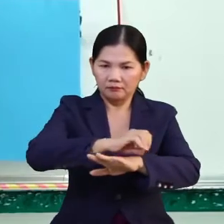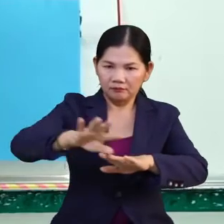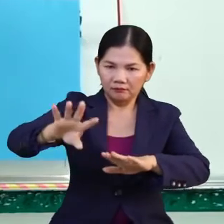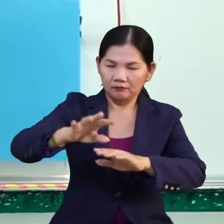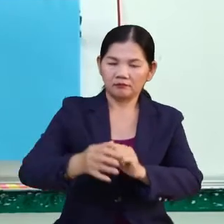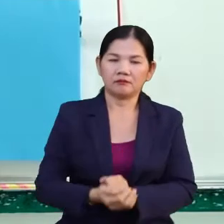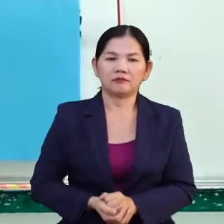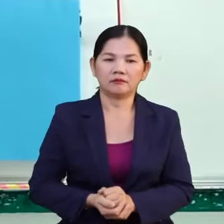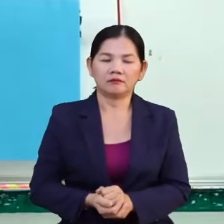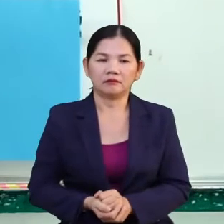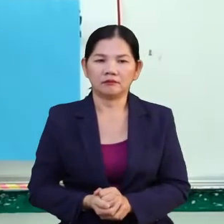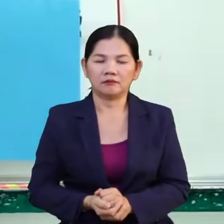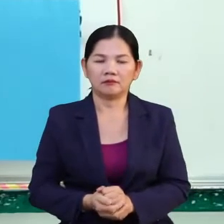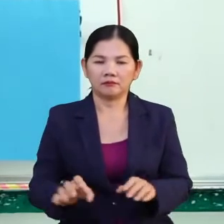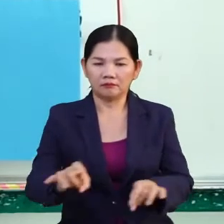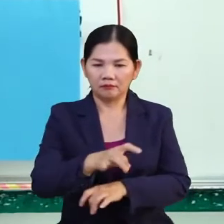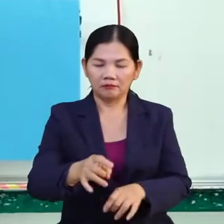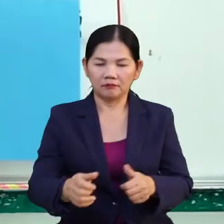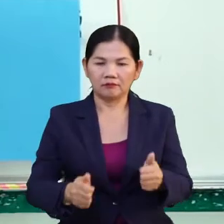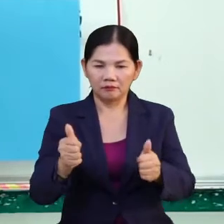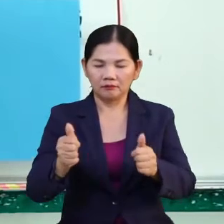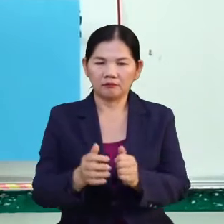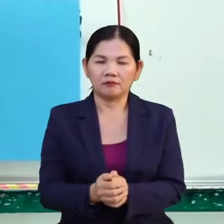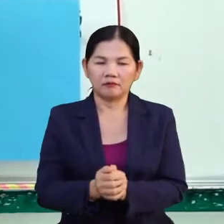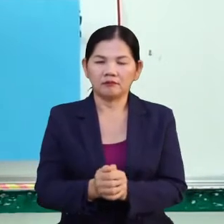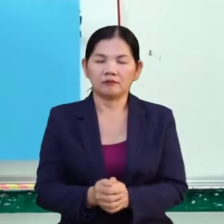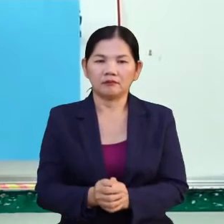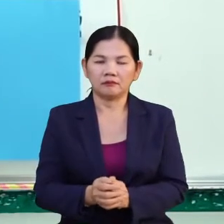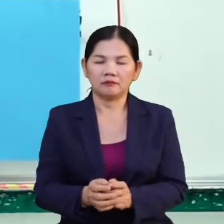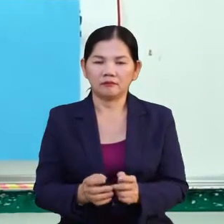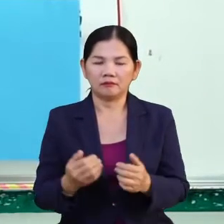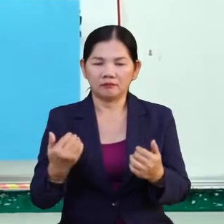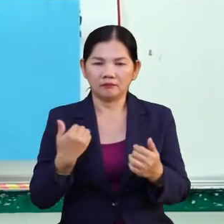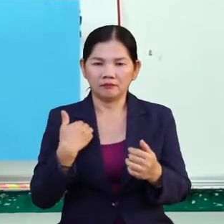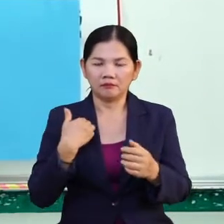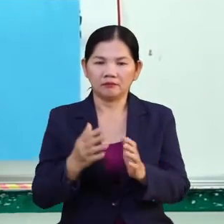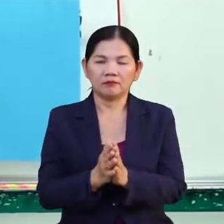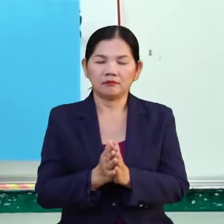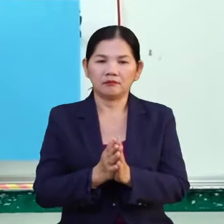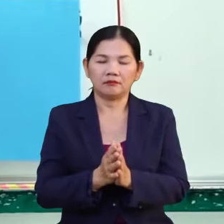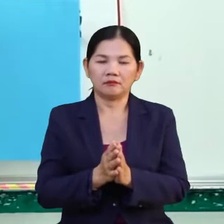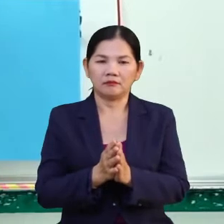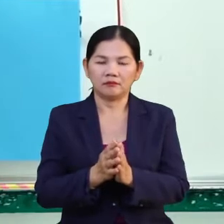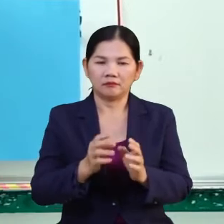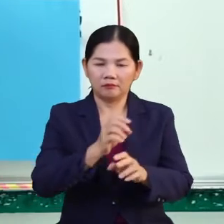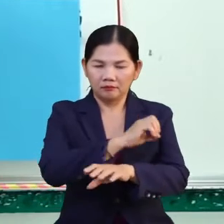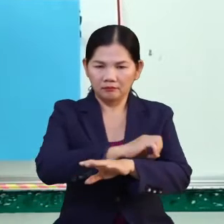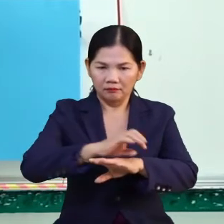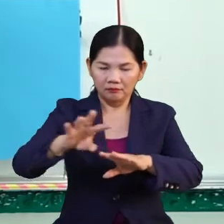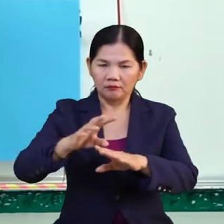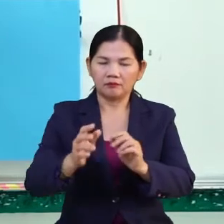ញ្ចឹងមិនថាគេចង់និយាយថាអំពើល្អរបស់នរណាម្នាក់ហ្នឹងណានៅពេលចូលមើលល្ខោន